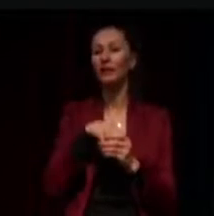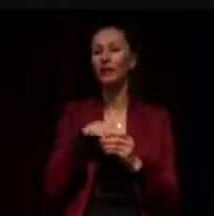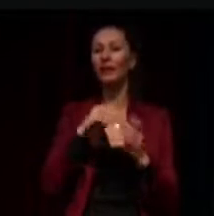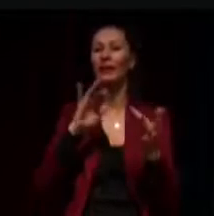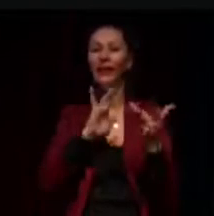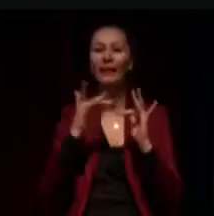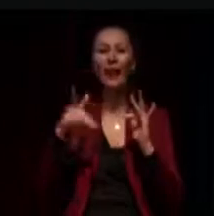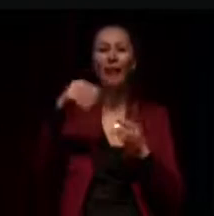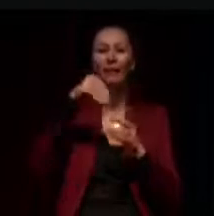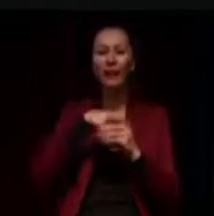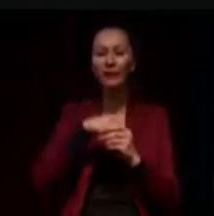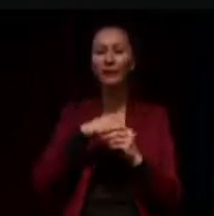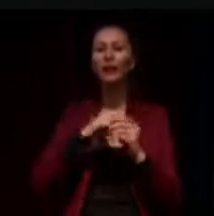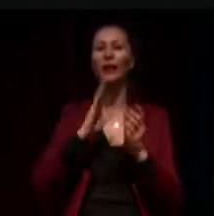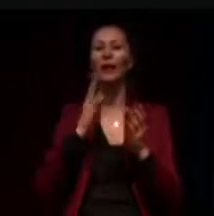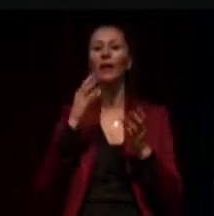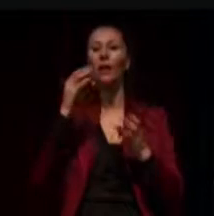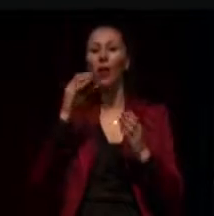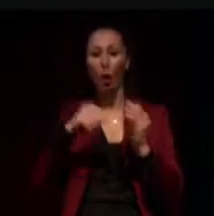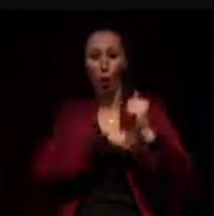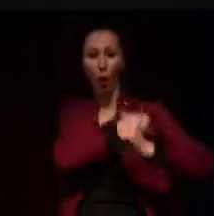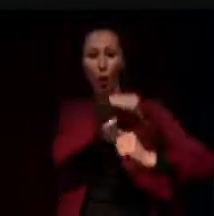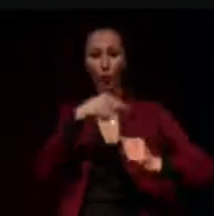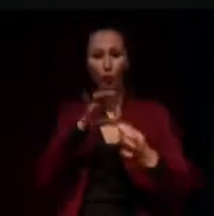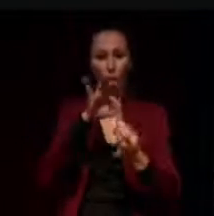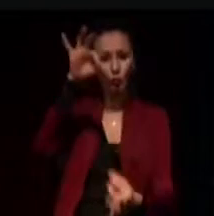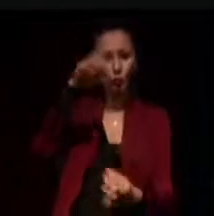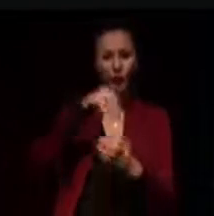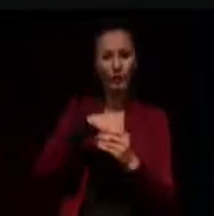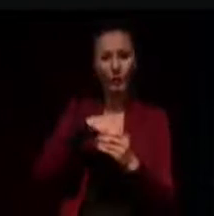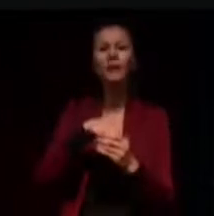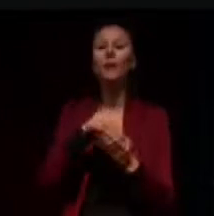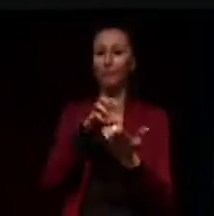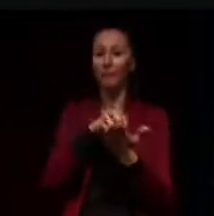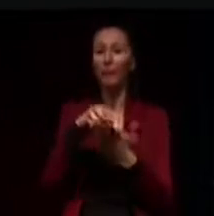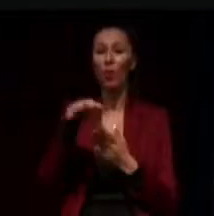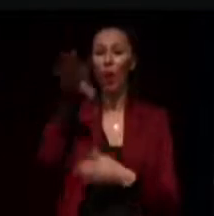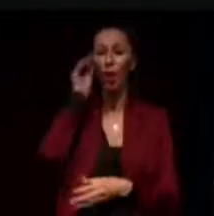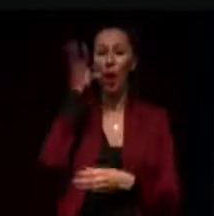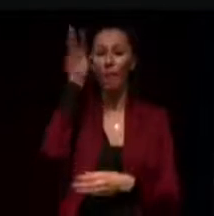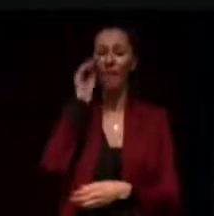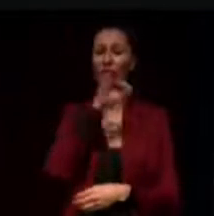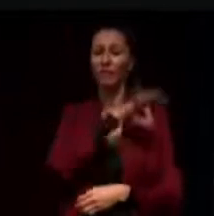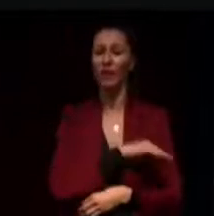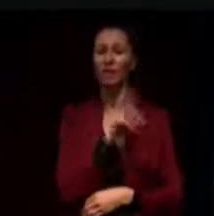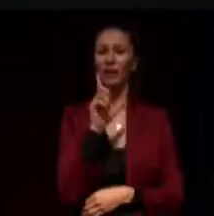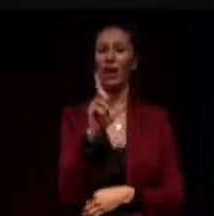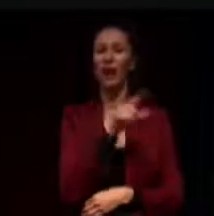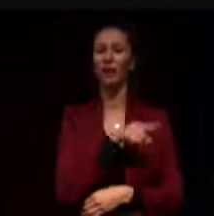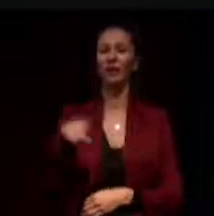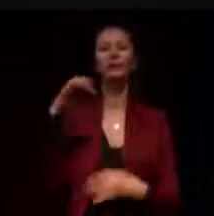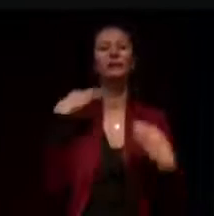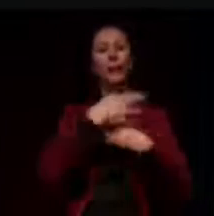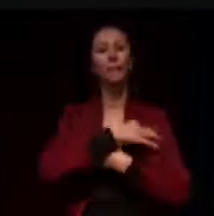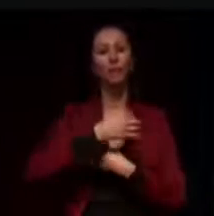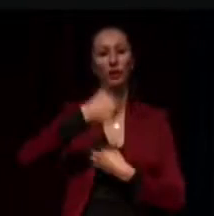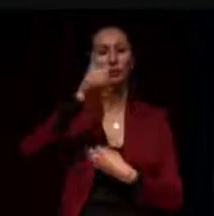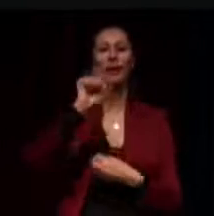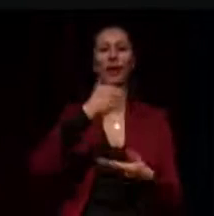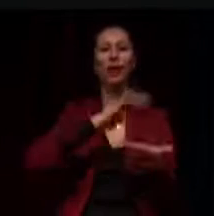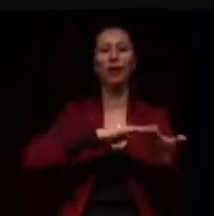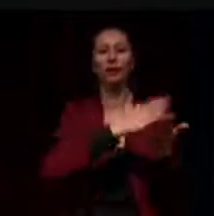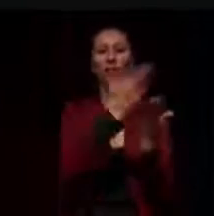inç gibi emperyal ölçü birimlerini öğrenmemiz de faydalı ve gereklidir. Sayın Başkanım,